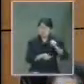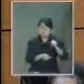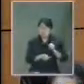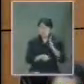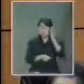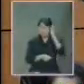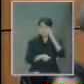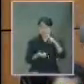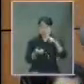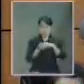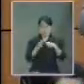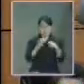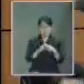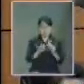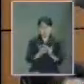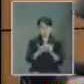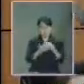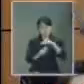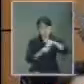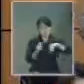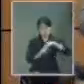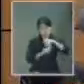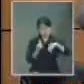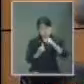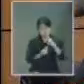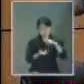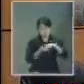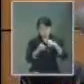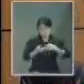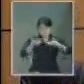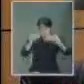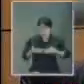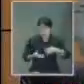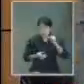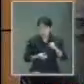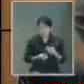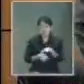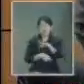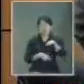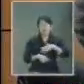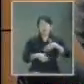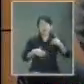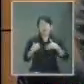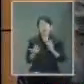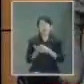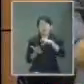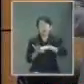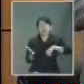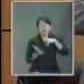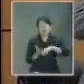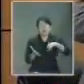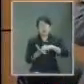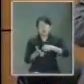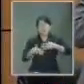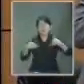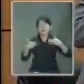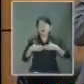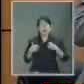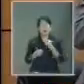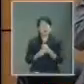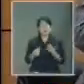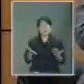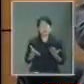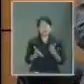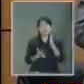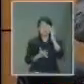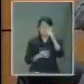ฤตเศรษฐกิจอย่างนี้ก็หนักอยู่แล้วพวกนี้ก็จกเงินกันตลอดเวลาประเทศพัง